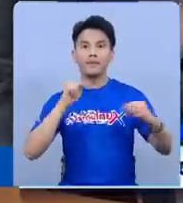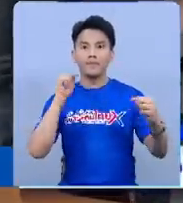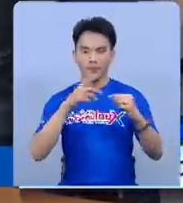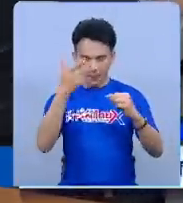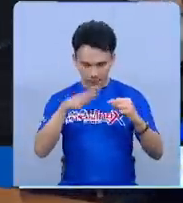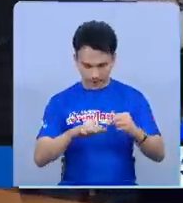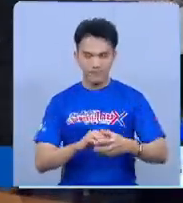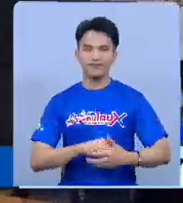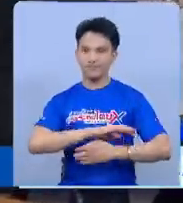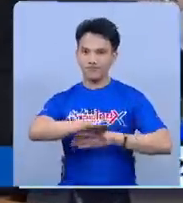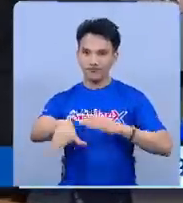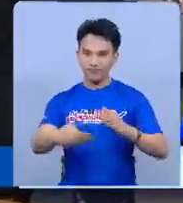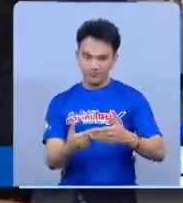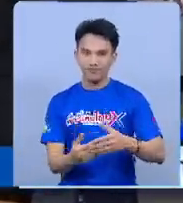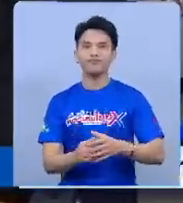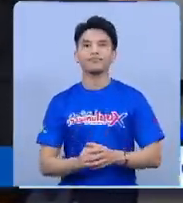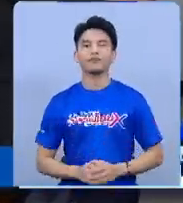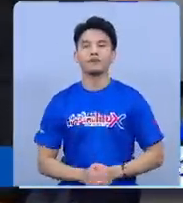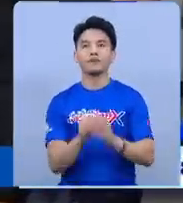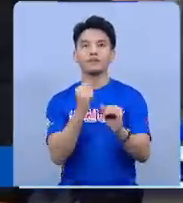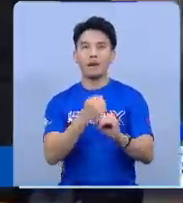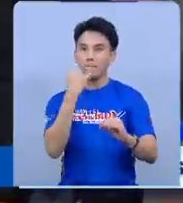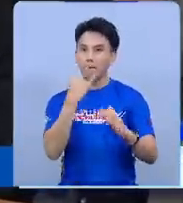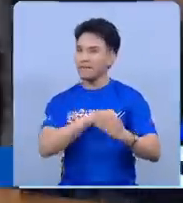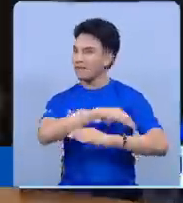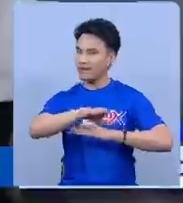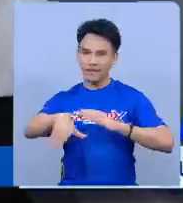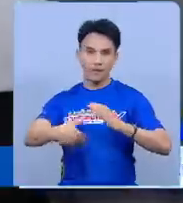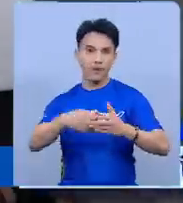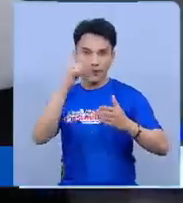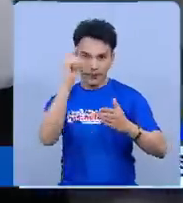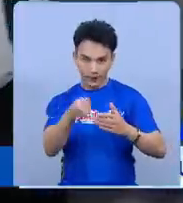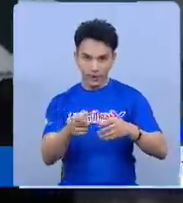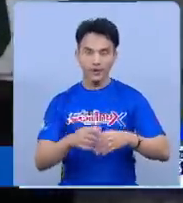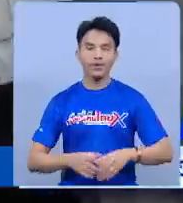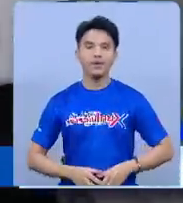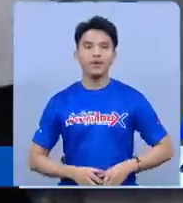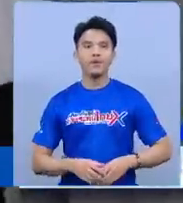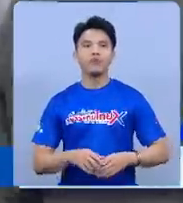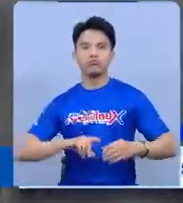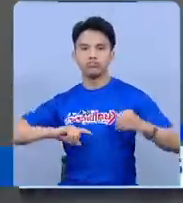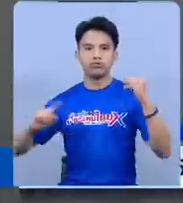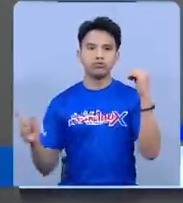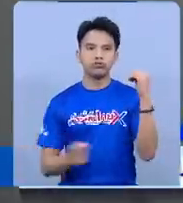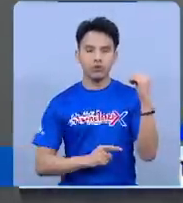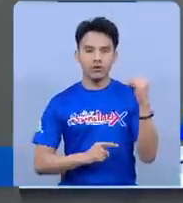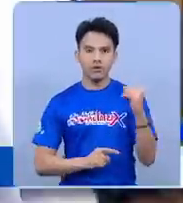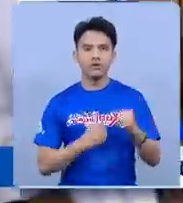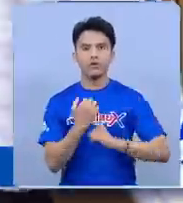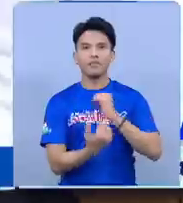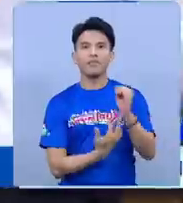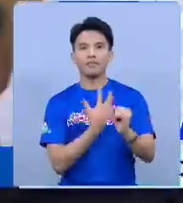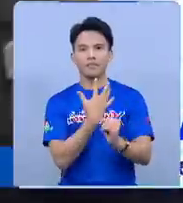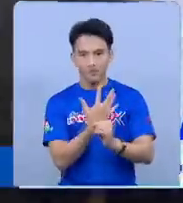และนายเมธีสามีจำเลยที่2มีความผิดทุกข้อหาต่างกรรมต่างวาระให้ลงโทษจำคุกกระทงละ5ปี